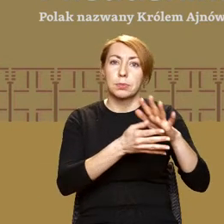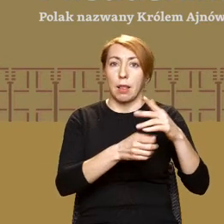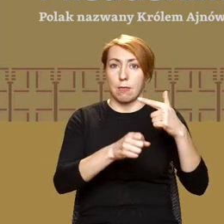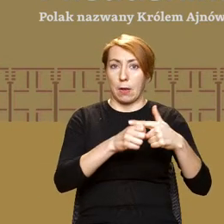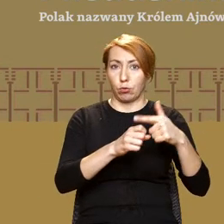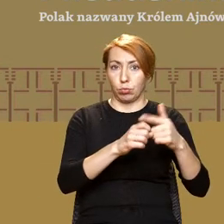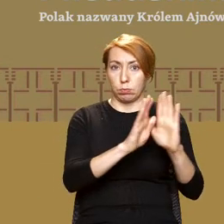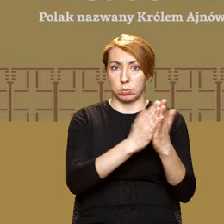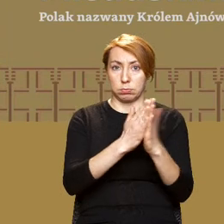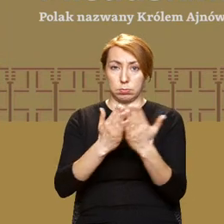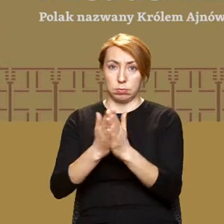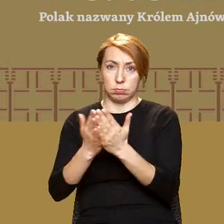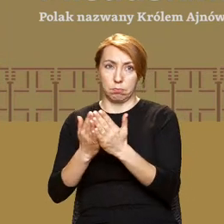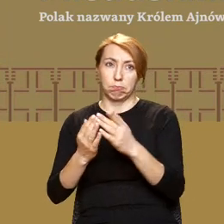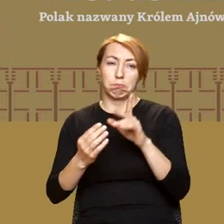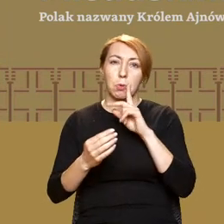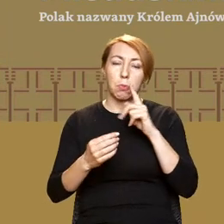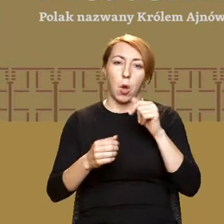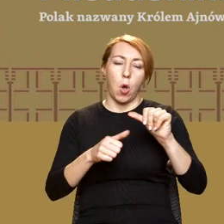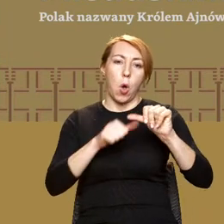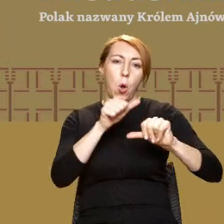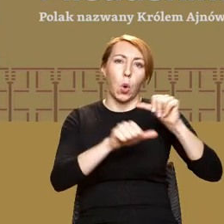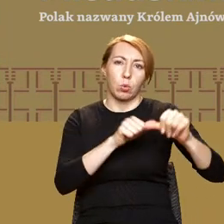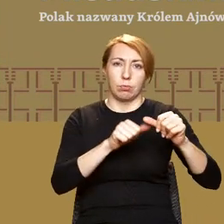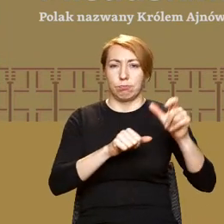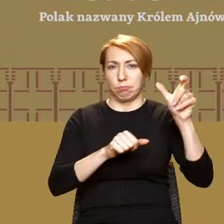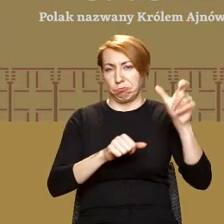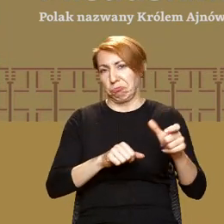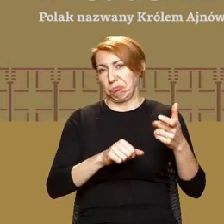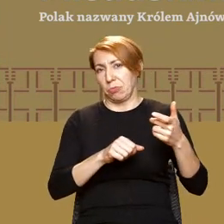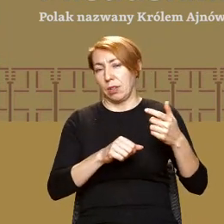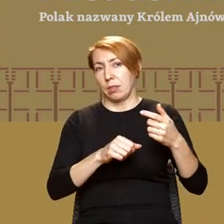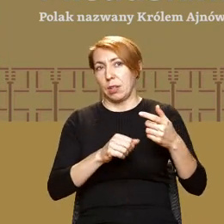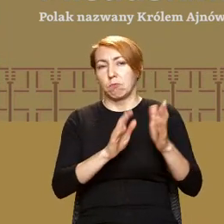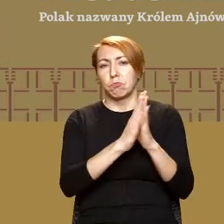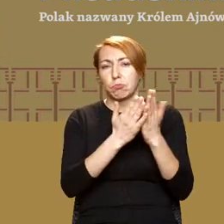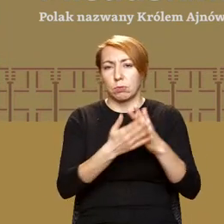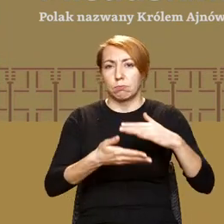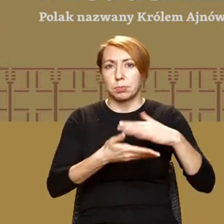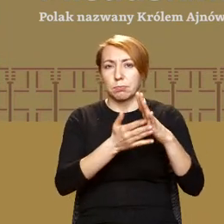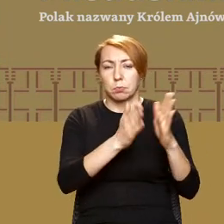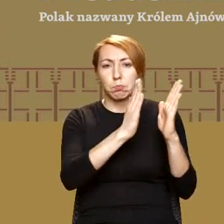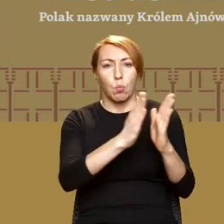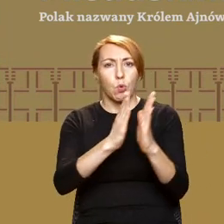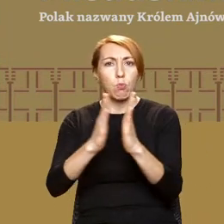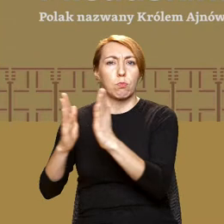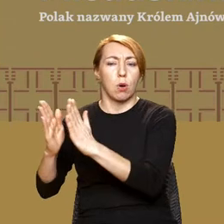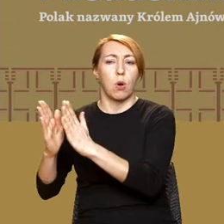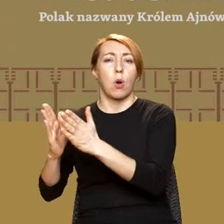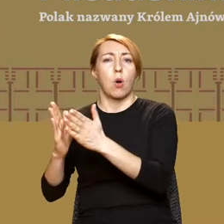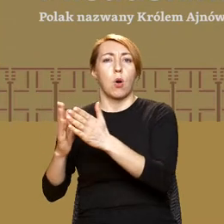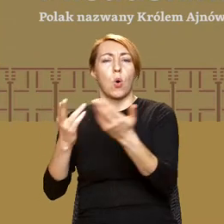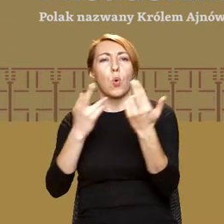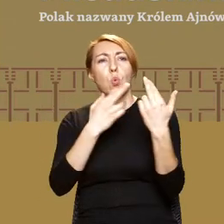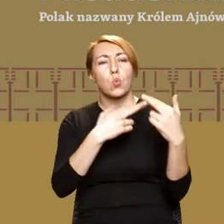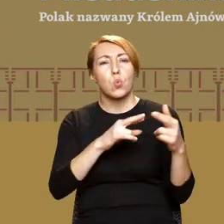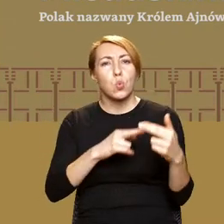chociaż niektóre ukazały się po kilka w jednym roku. Taka po prostu seria tomy